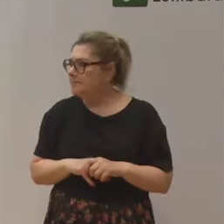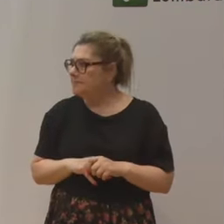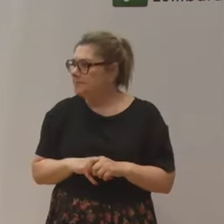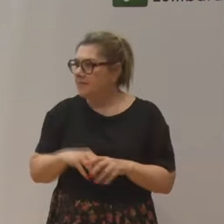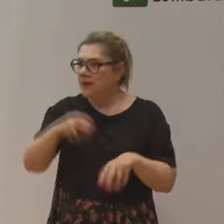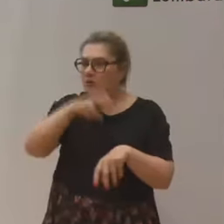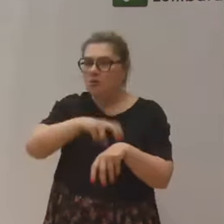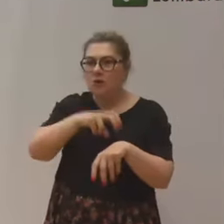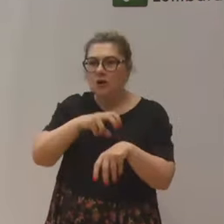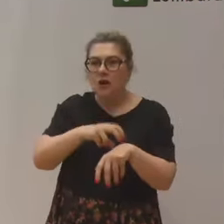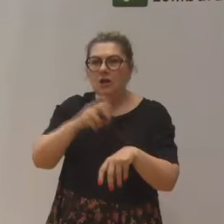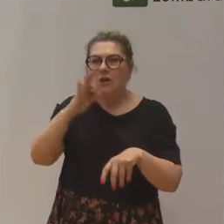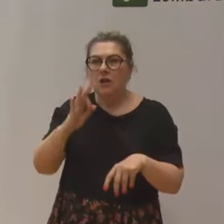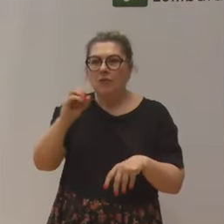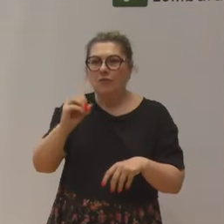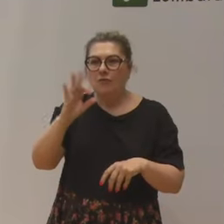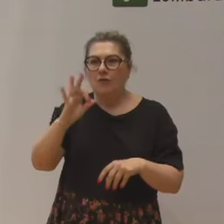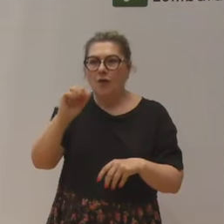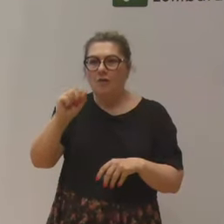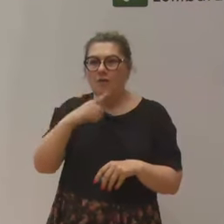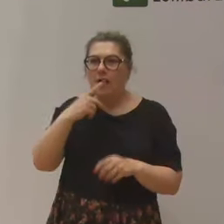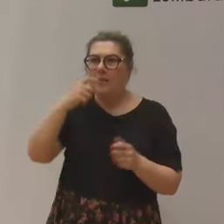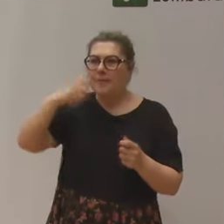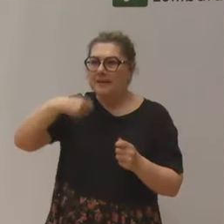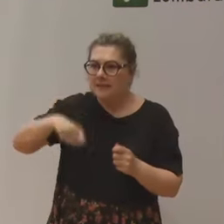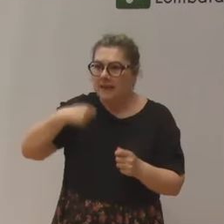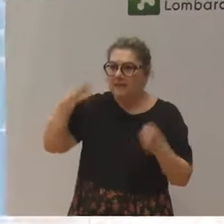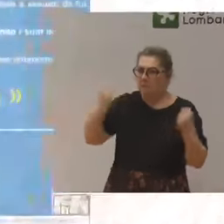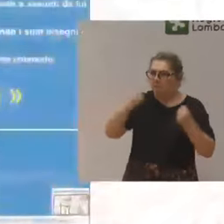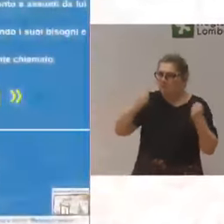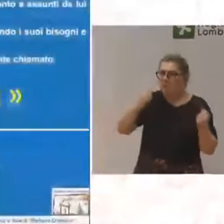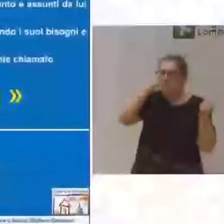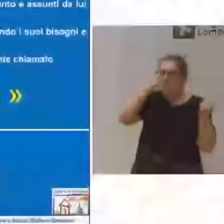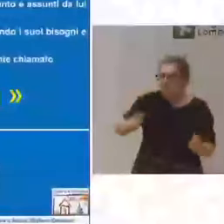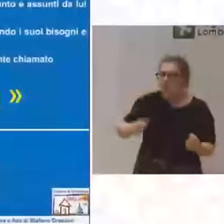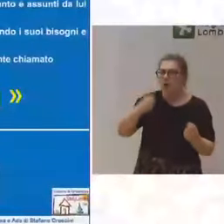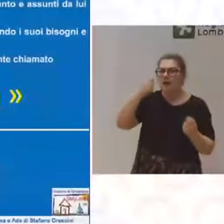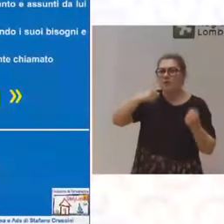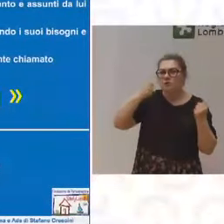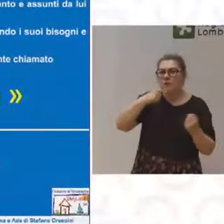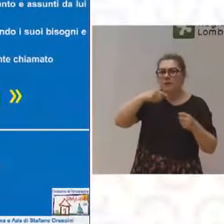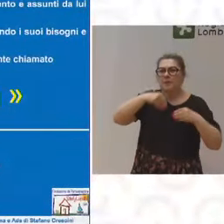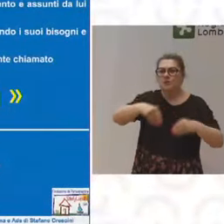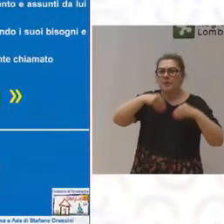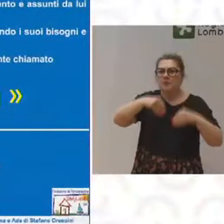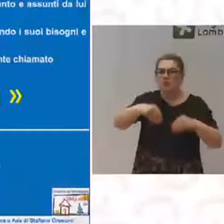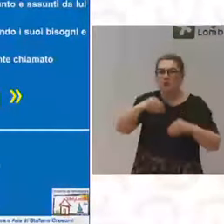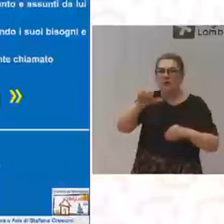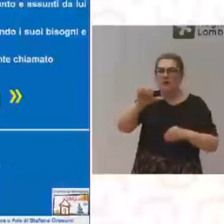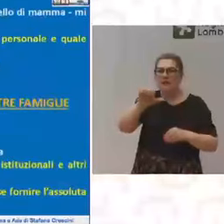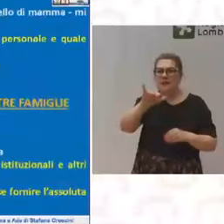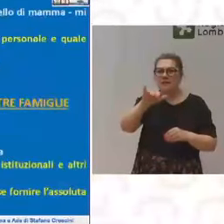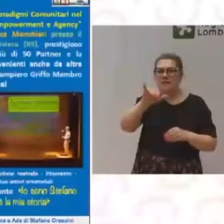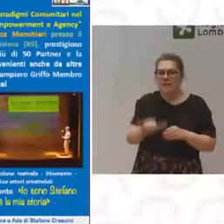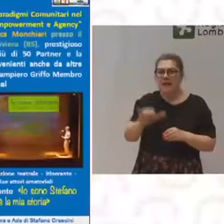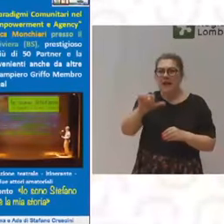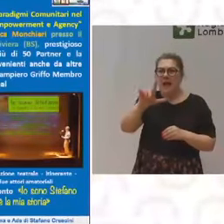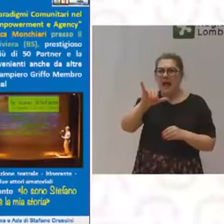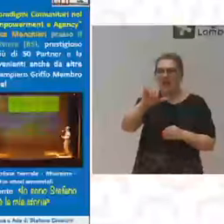dottoressa Liliana Foffa, presidente, fondatore e promotore della Fondazione di Partecipazione Steffilandia.